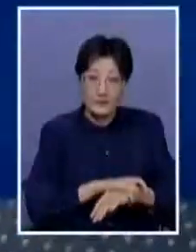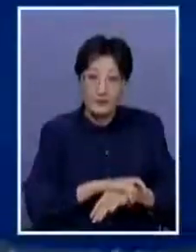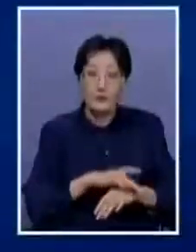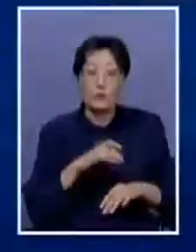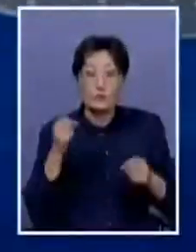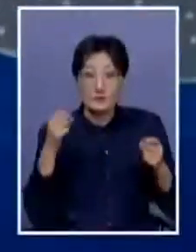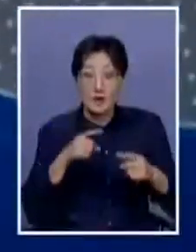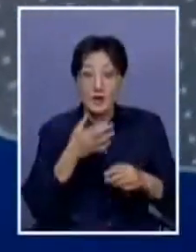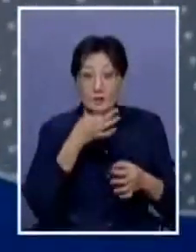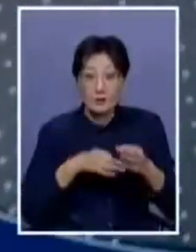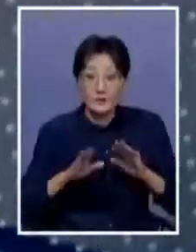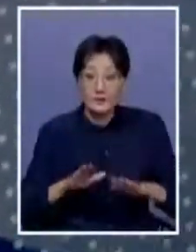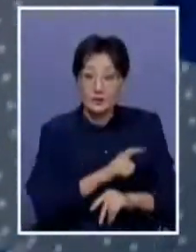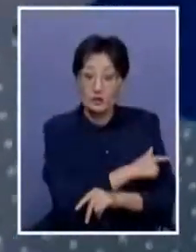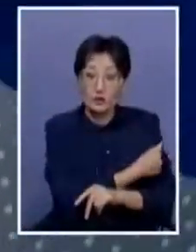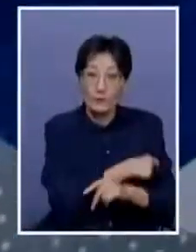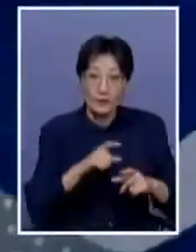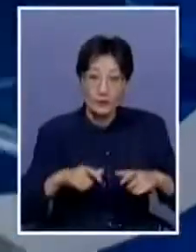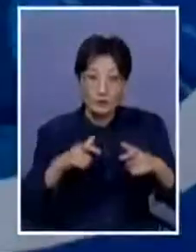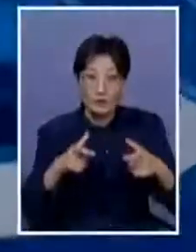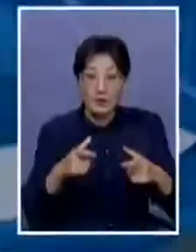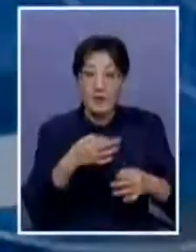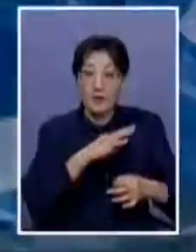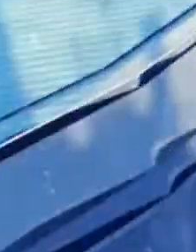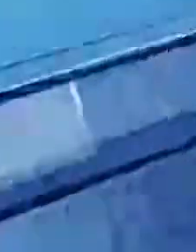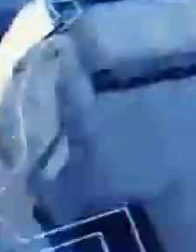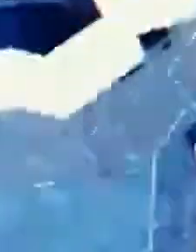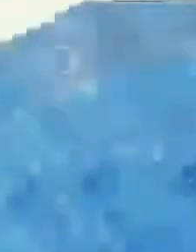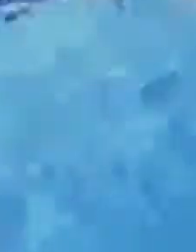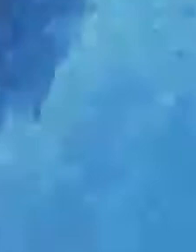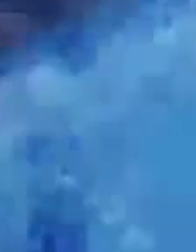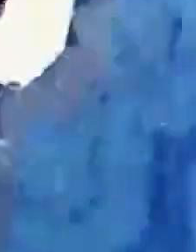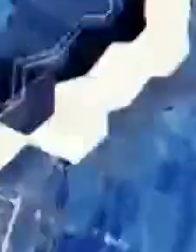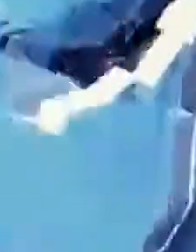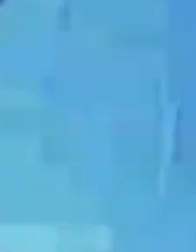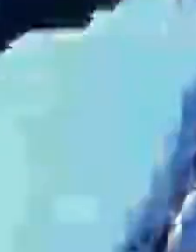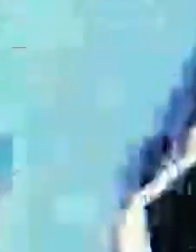байқалса, дәрілерді тек дәрігер кеңесімен қабылдағаныңыз жөн.